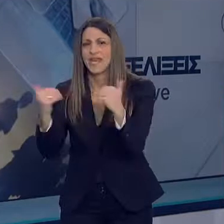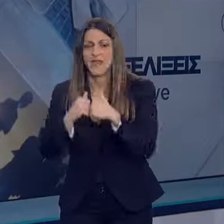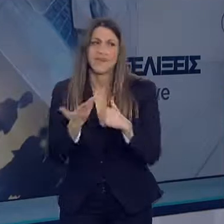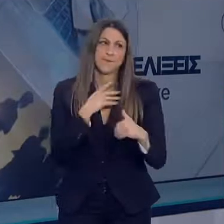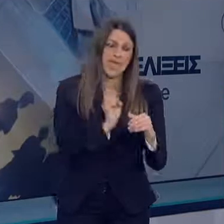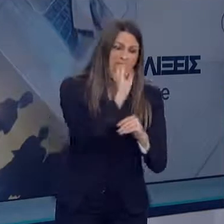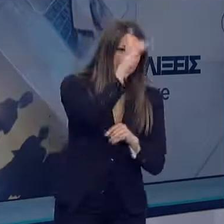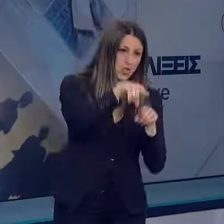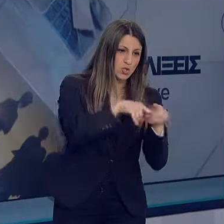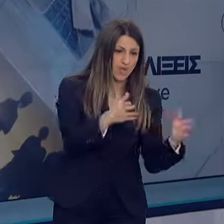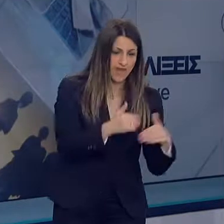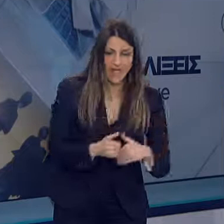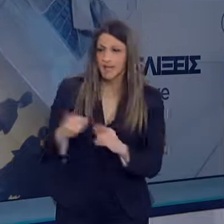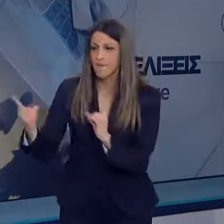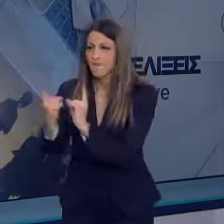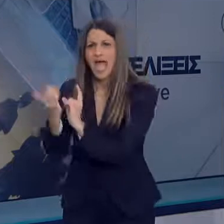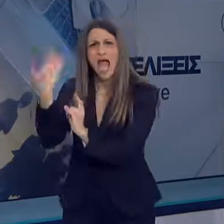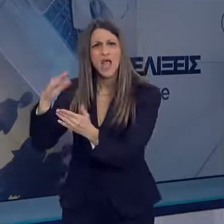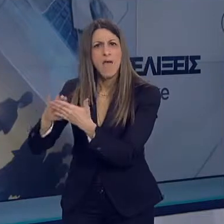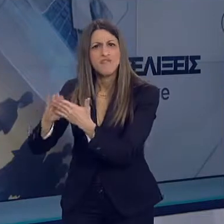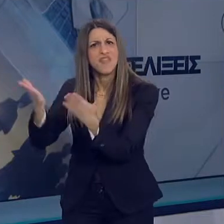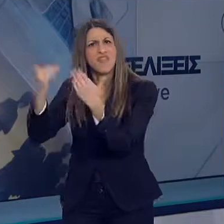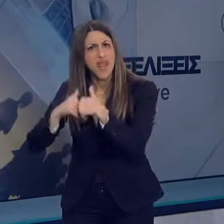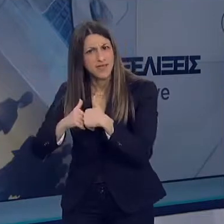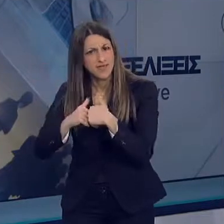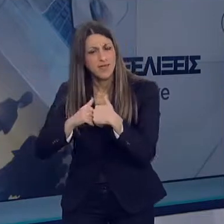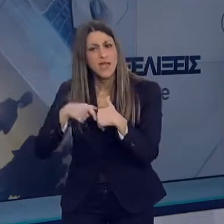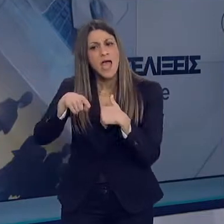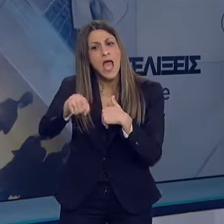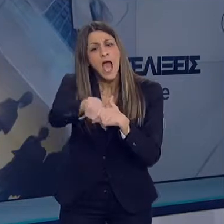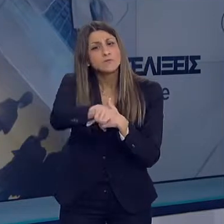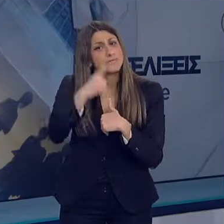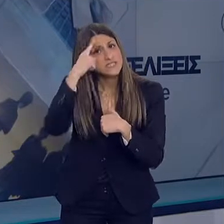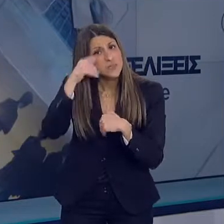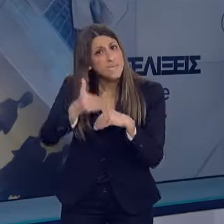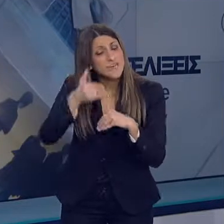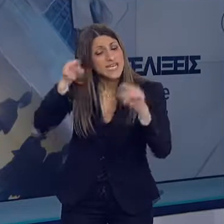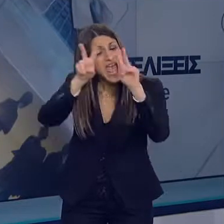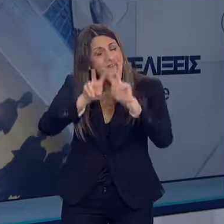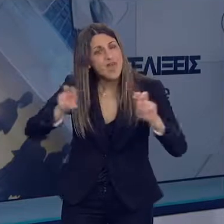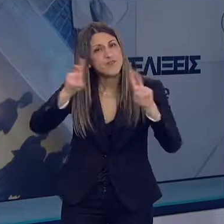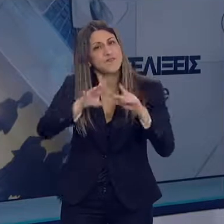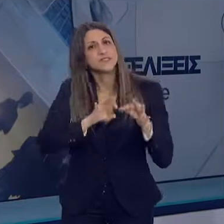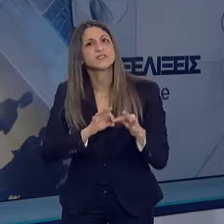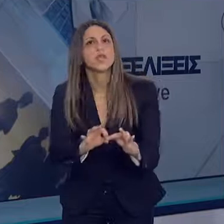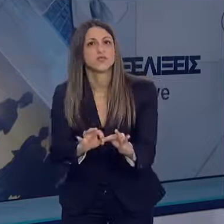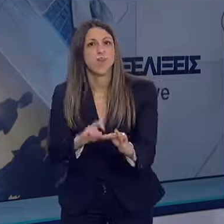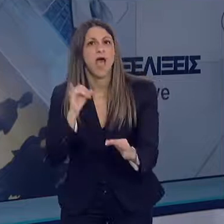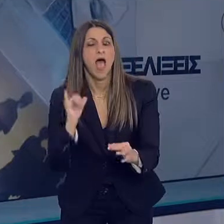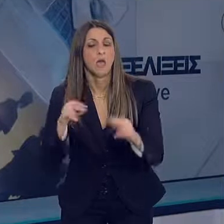έχουν ομογενοποιηθεί. Σε κάθε περίπτωση η χνηλάτιση που γίνεται είναι εξαιρετικά σημαντική και δεν διαρκεί